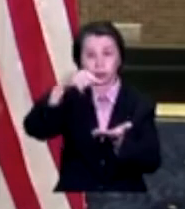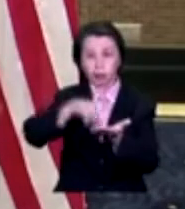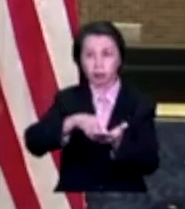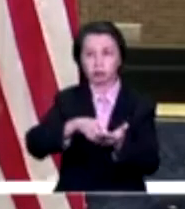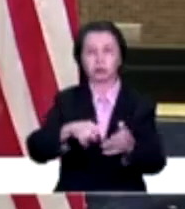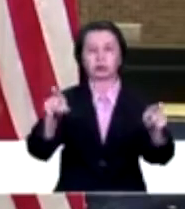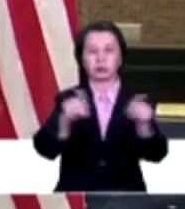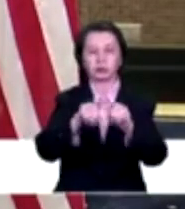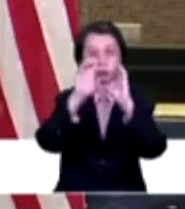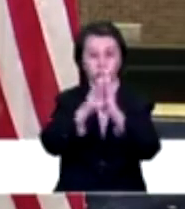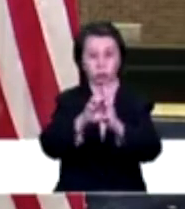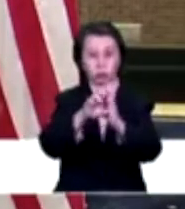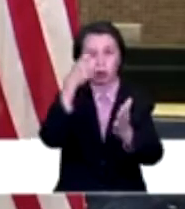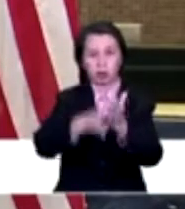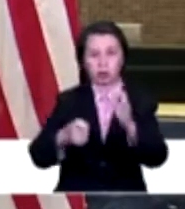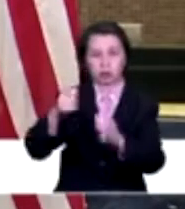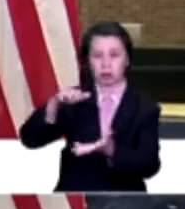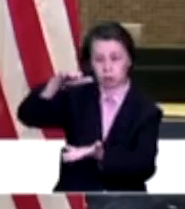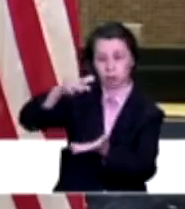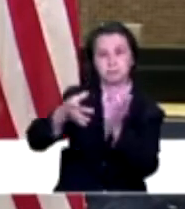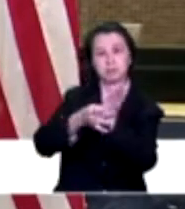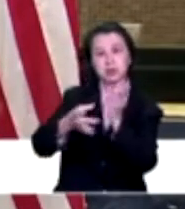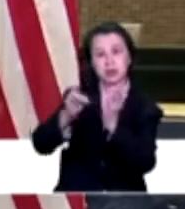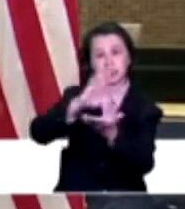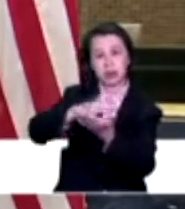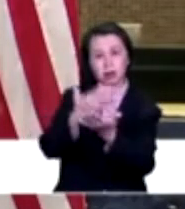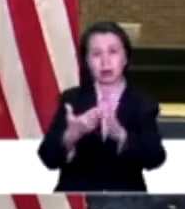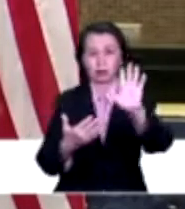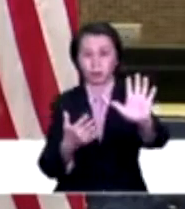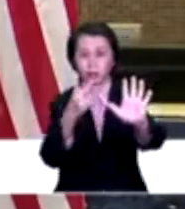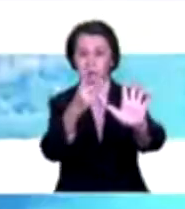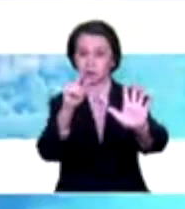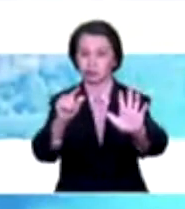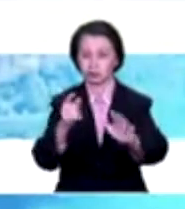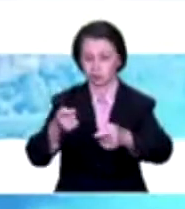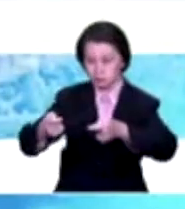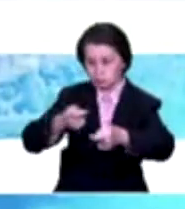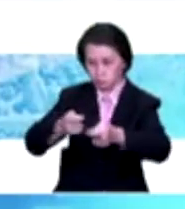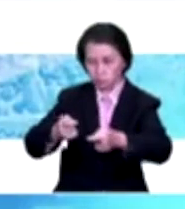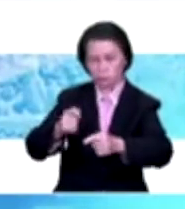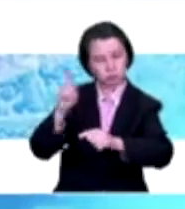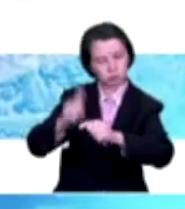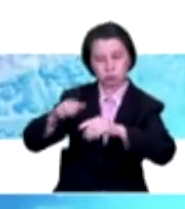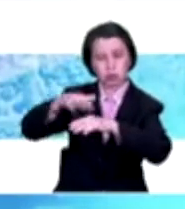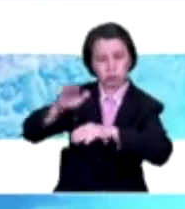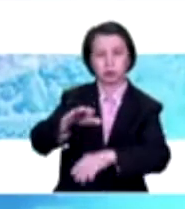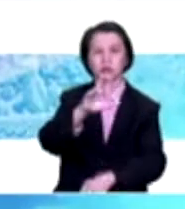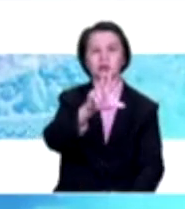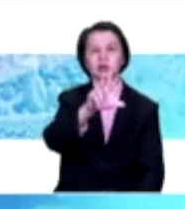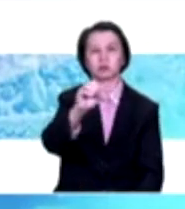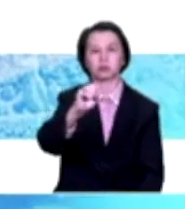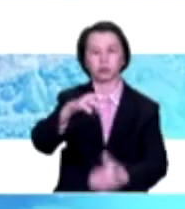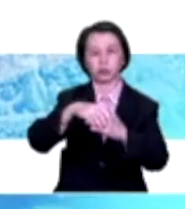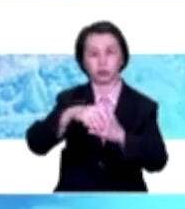sebagai contoh, harga minyak masak botol 5 kilogram dapat dikawal supaya tidak melebihi